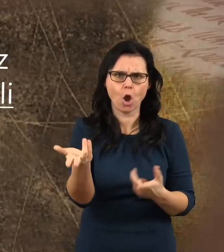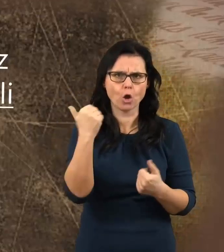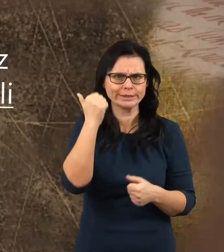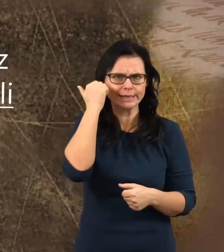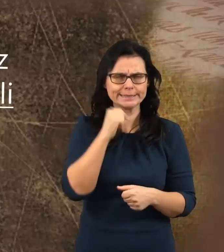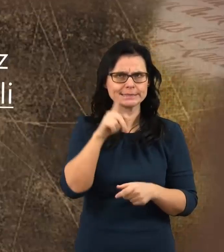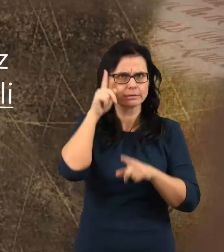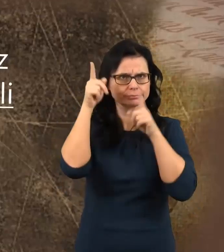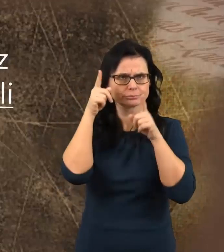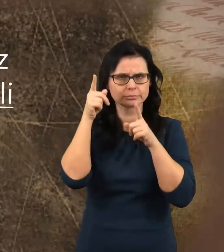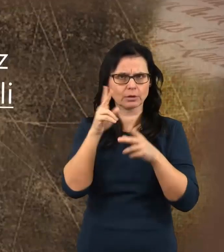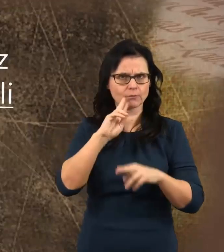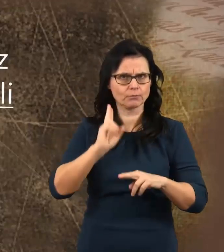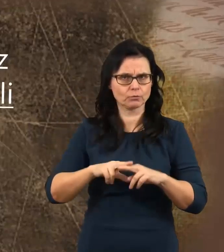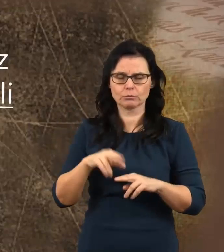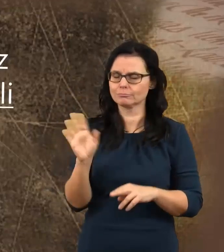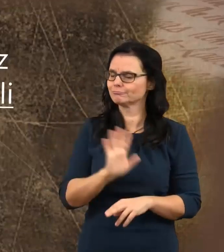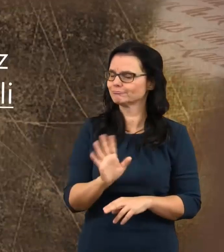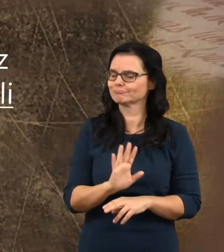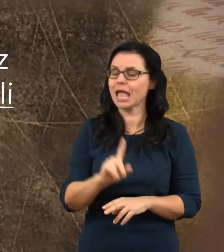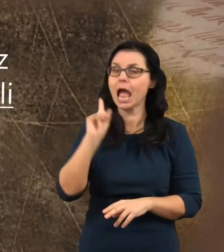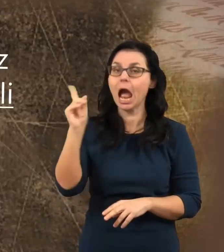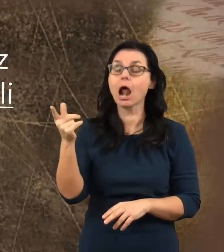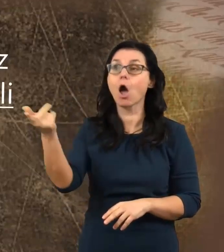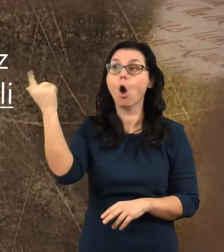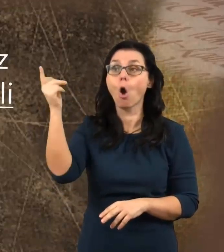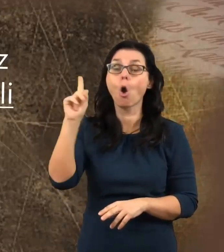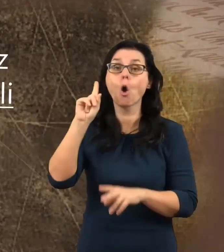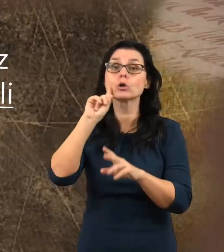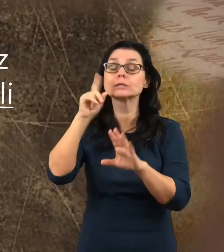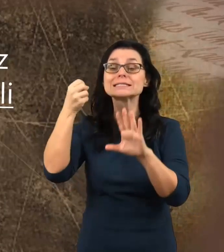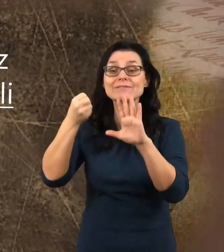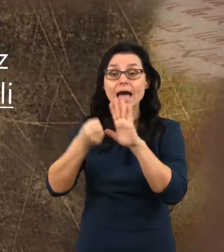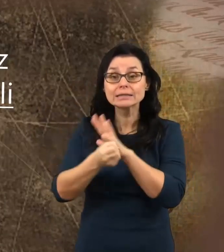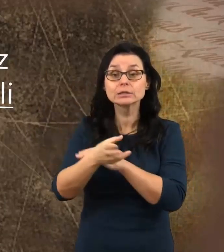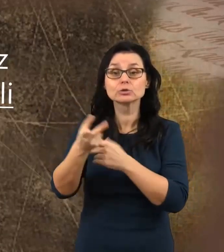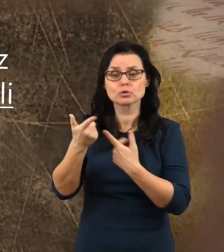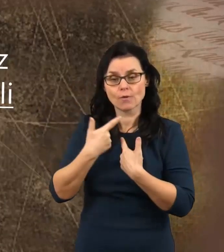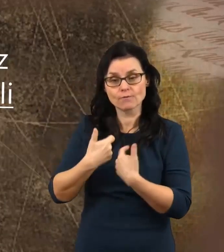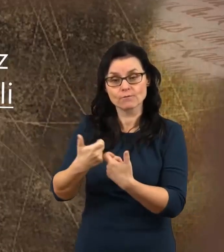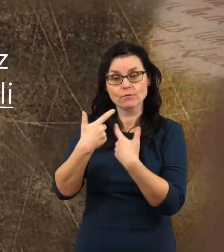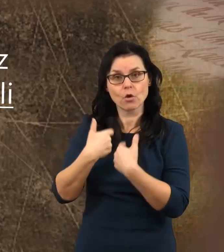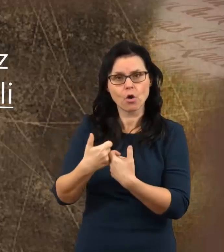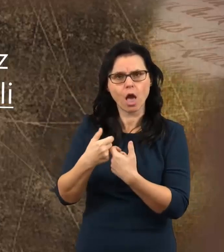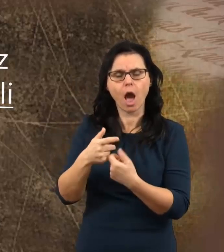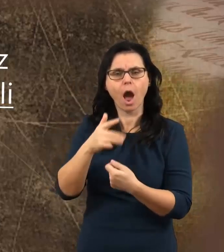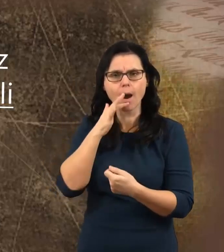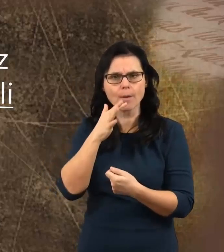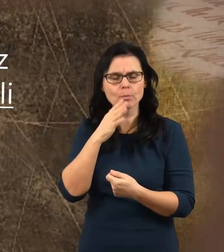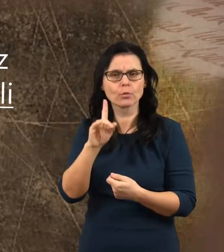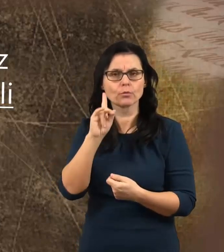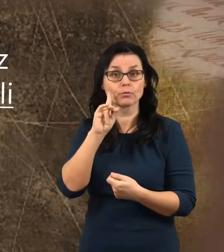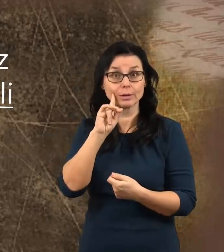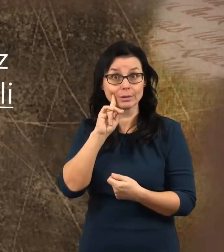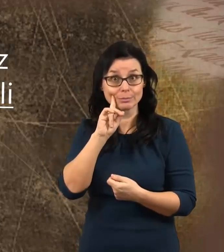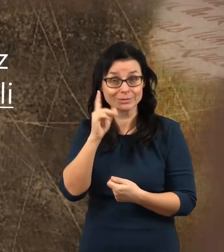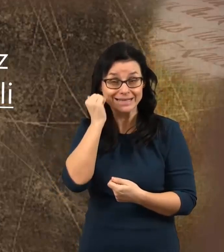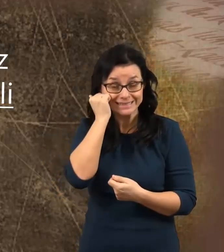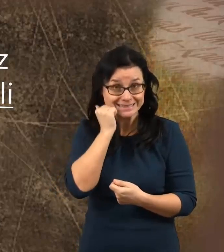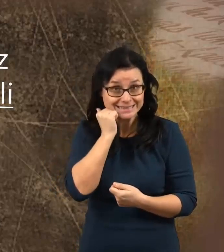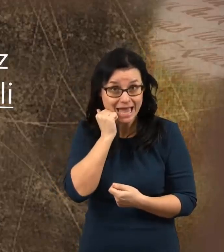vůle. Nejbrž z popudu ducha svatého mluvili lidé poslaní od Boha.